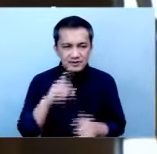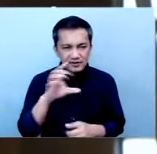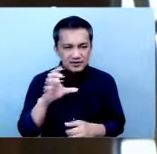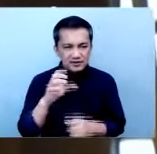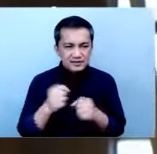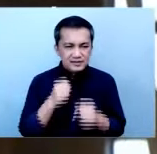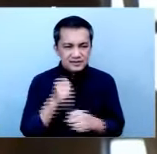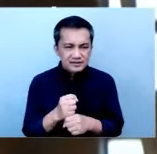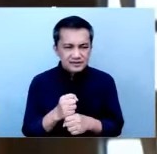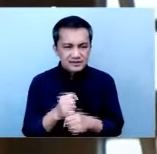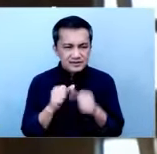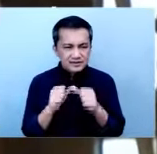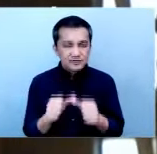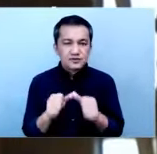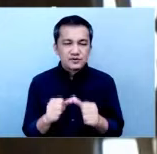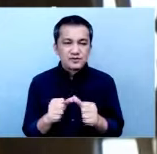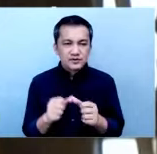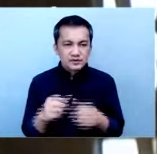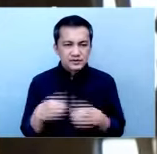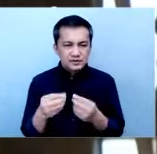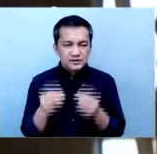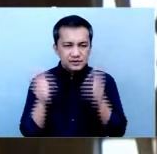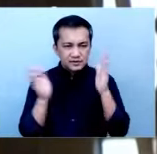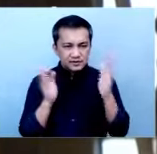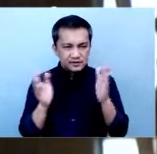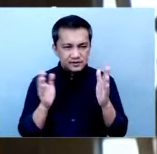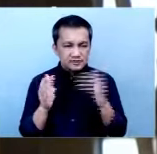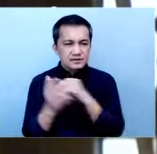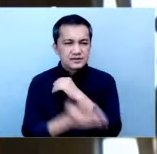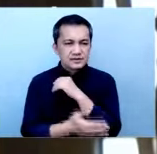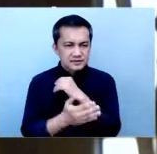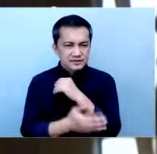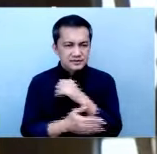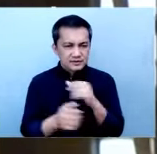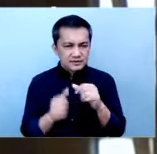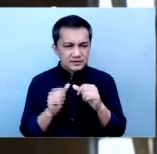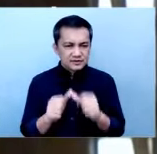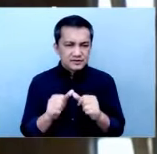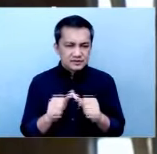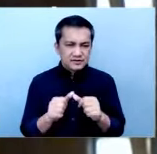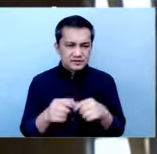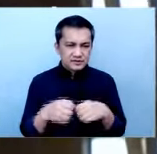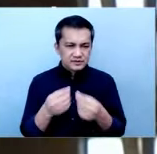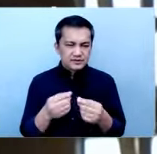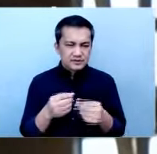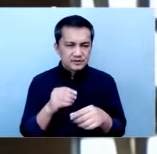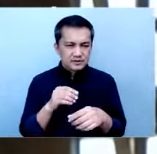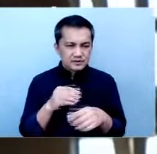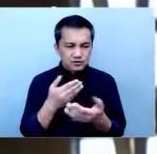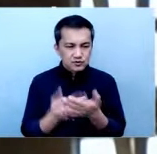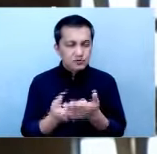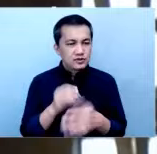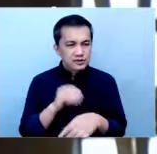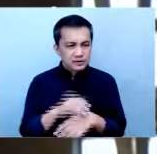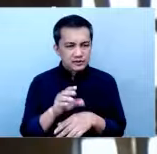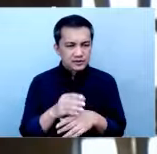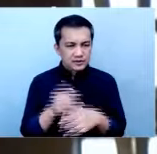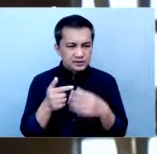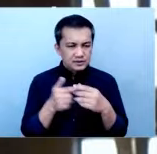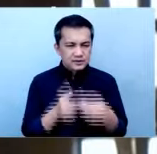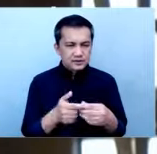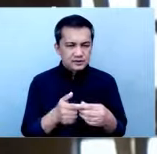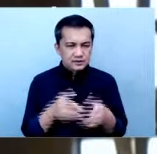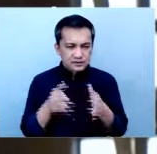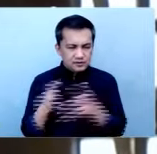old, continuing to provide service to your country, continuing to give good advice, continuing to guide the